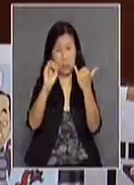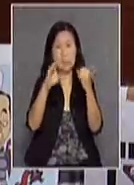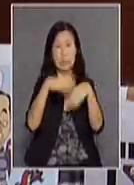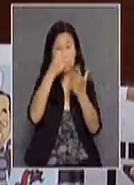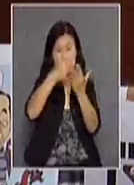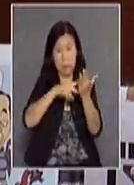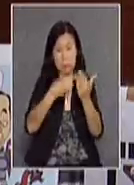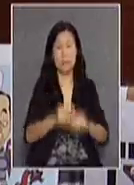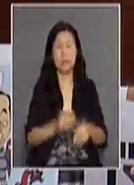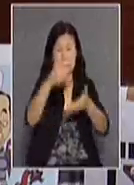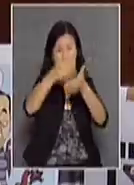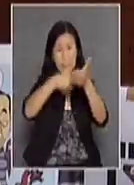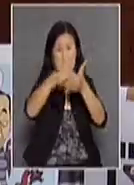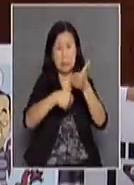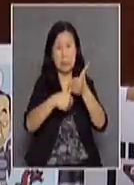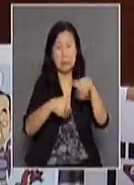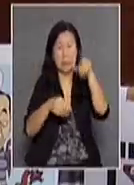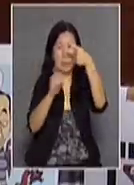案，削減